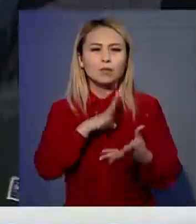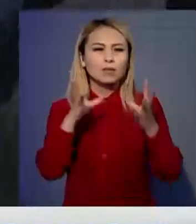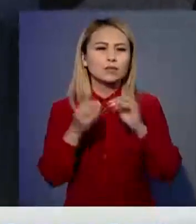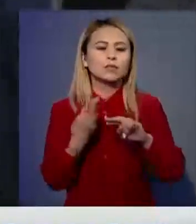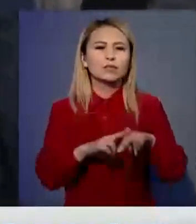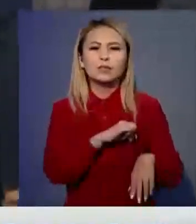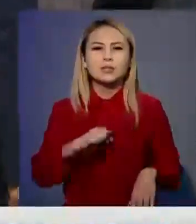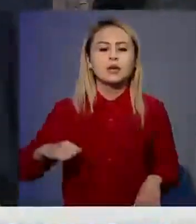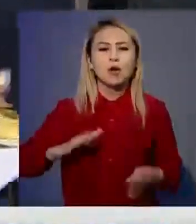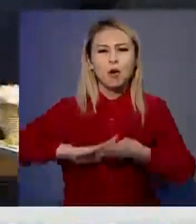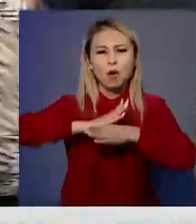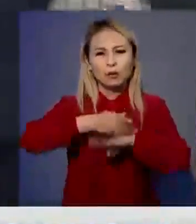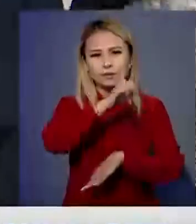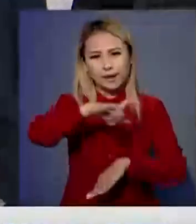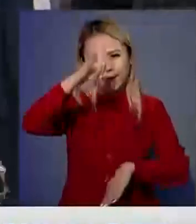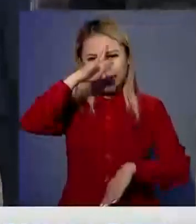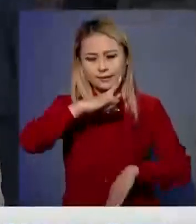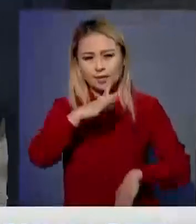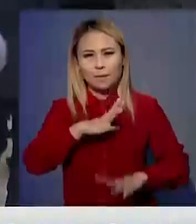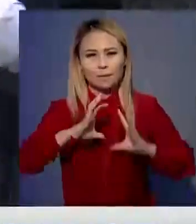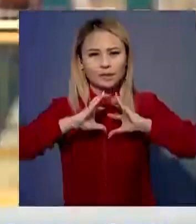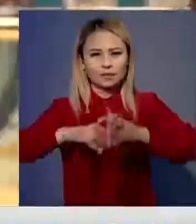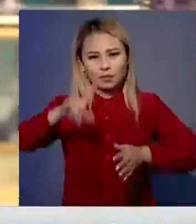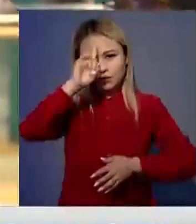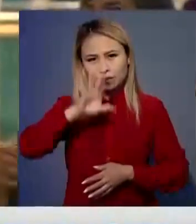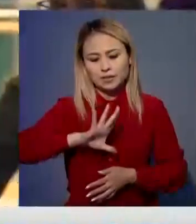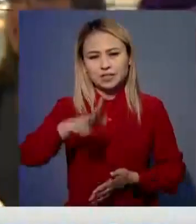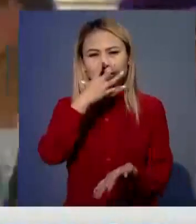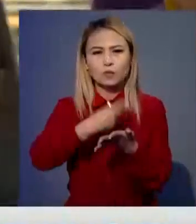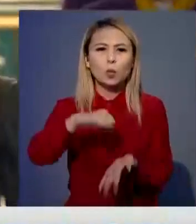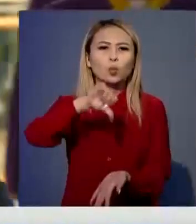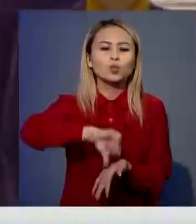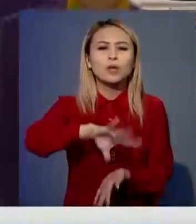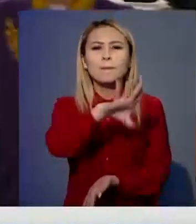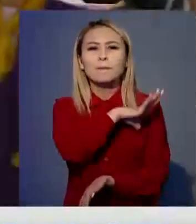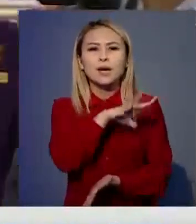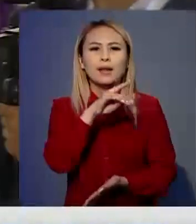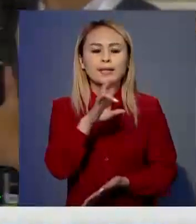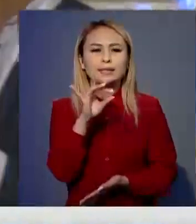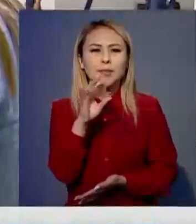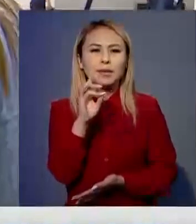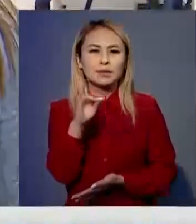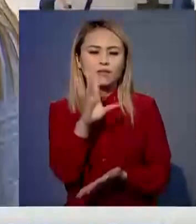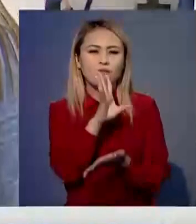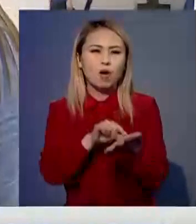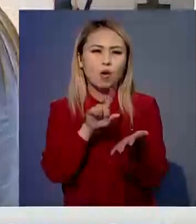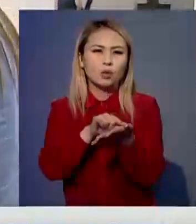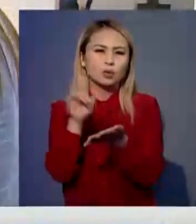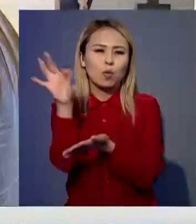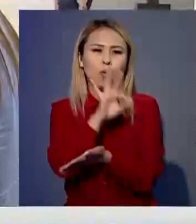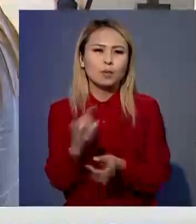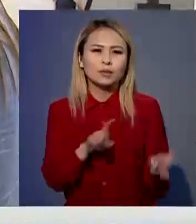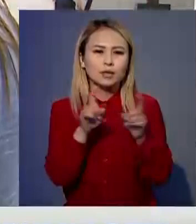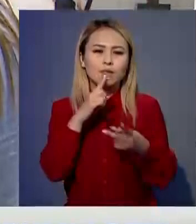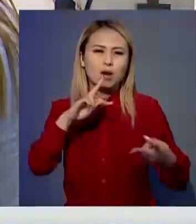мәртебелі қонақтардың қатарында қазақ әдебиетінің дүние жүзіне танылуына өз үлесін қосып, Ілияс Есенберлиннің көшпенділер трилогиясын араб